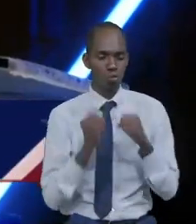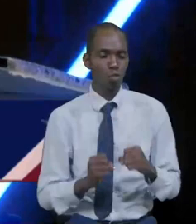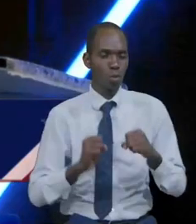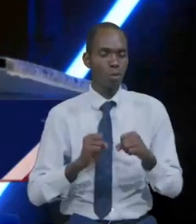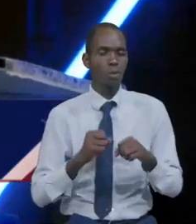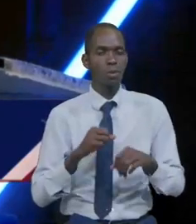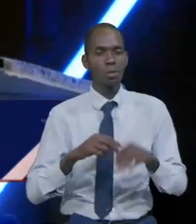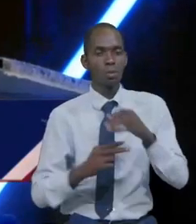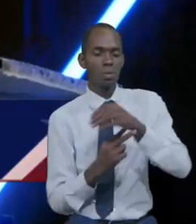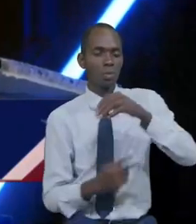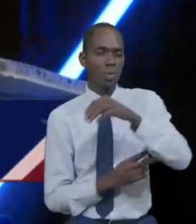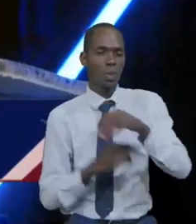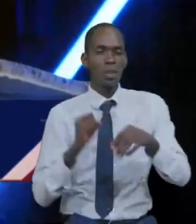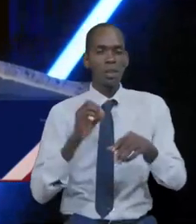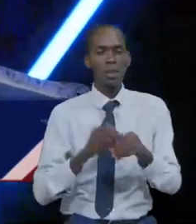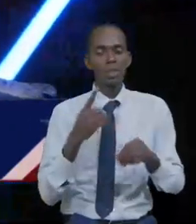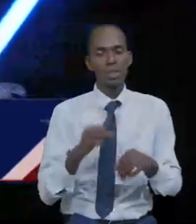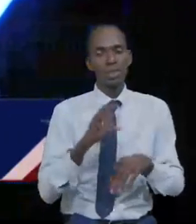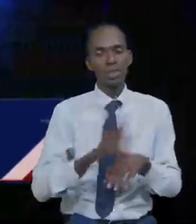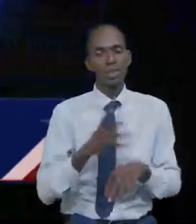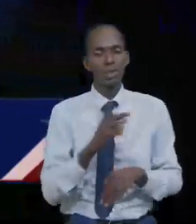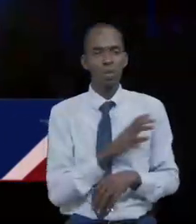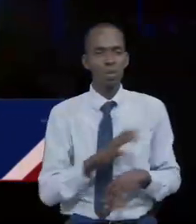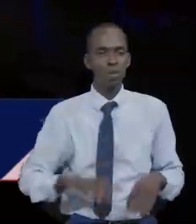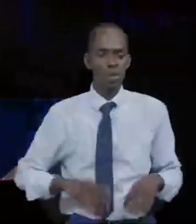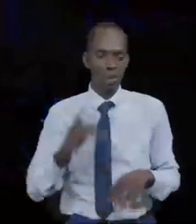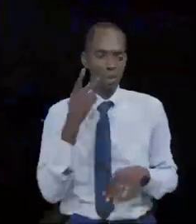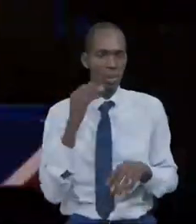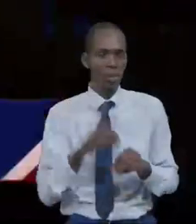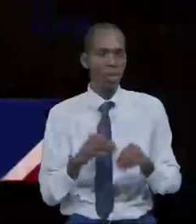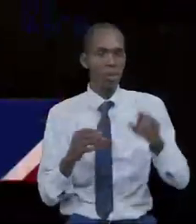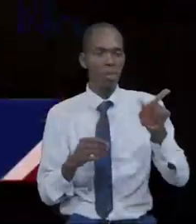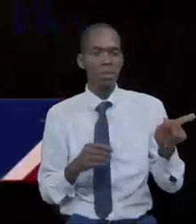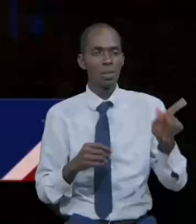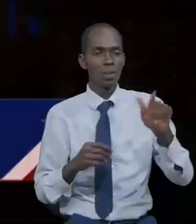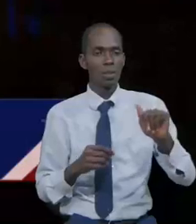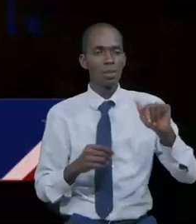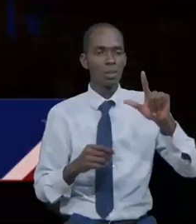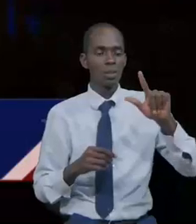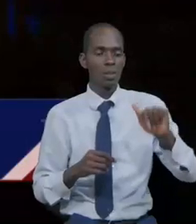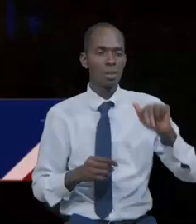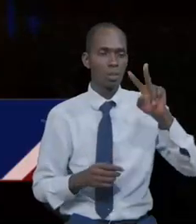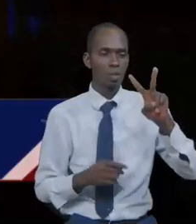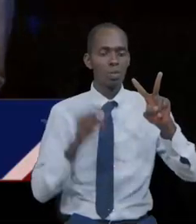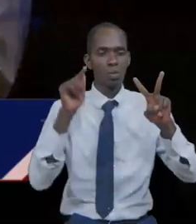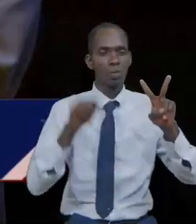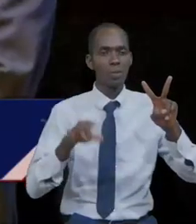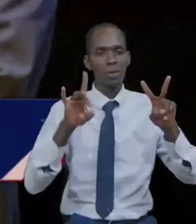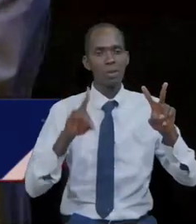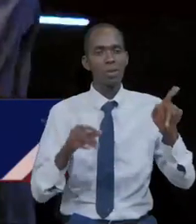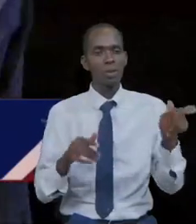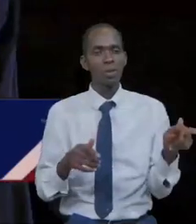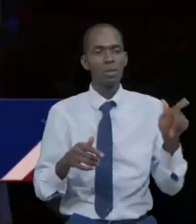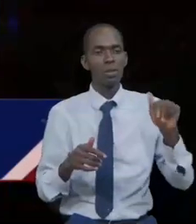établies dans l'Église de Christ. Nous allons au Galates chapitre 2, verset 8.